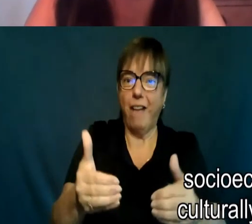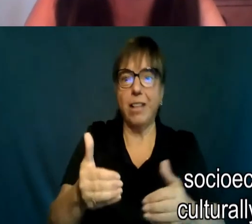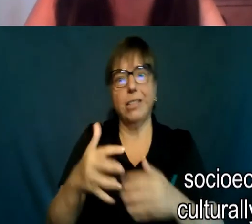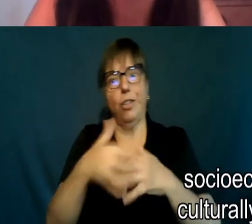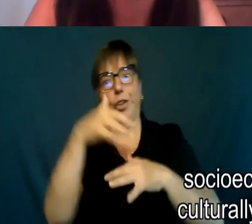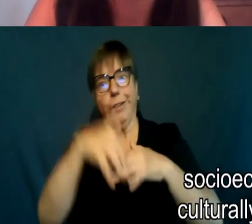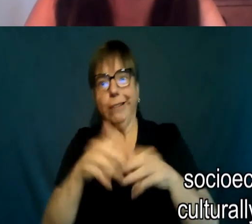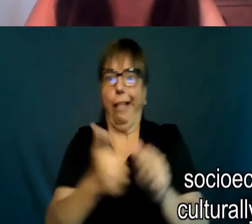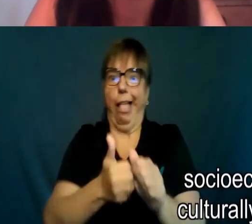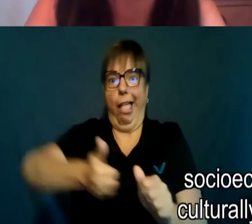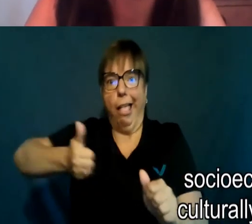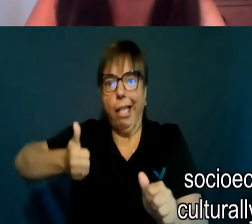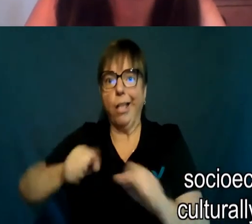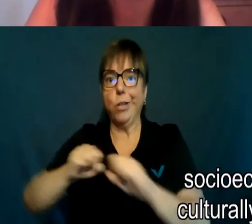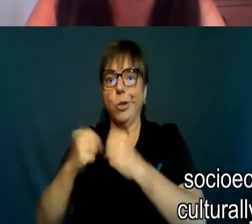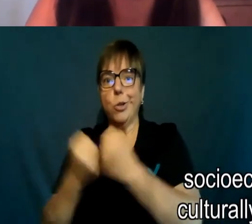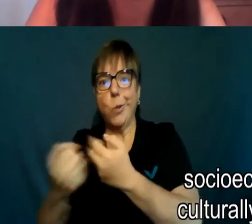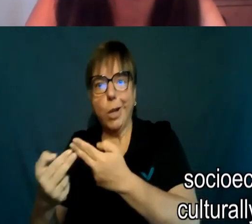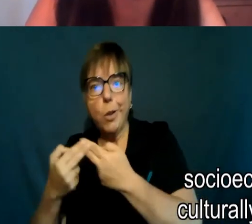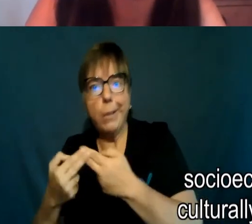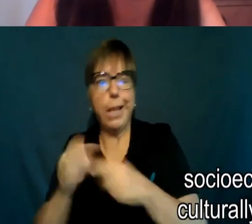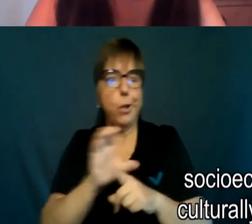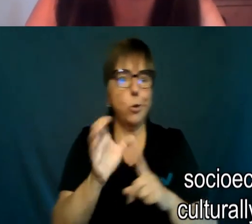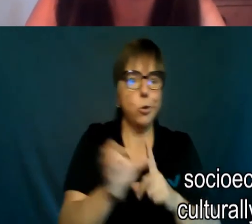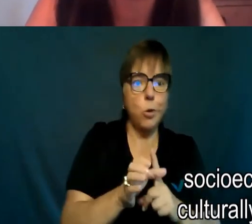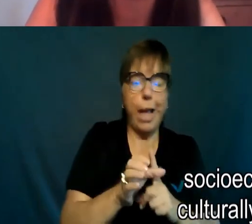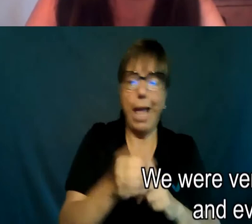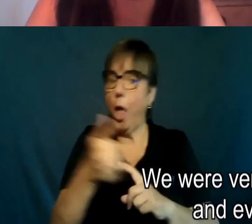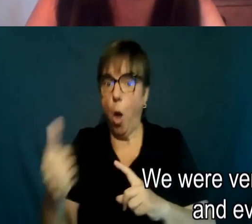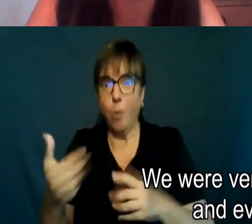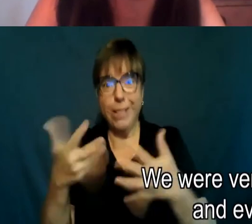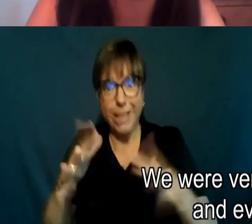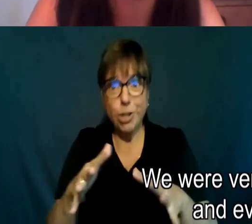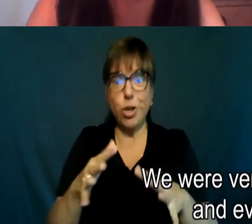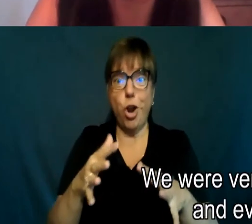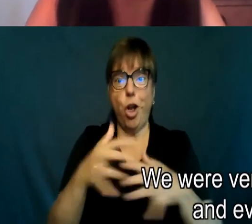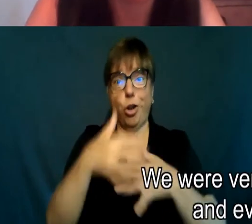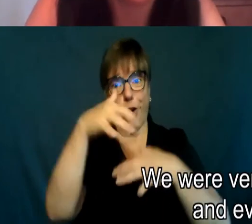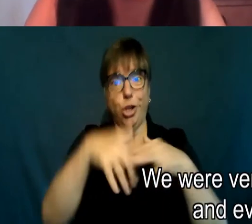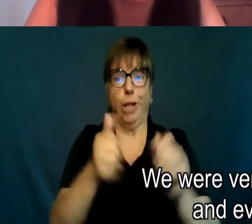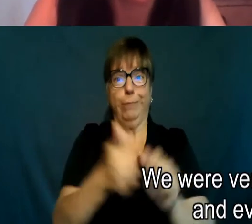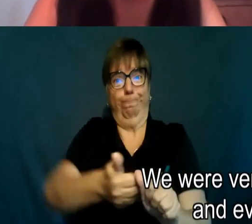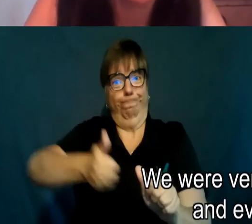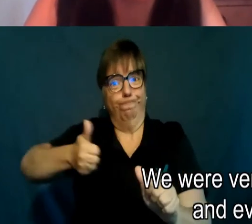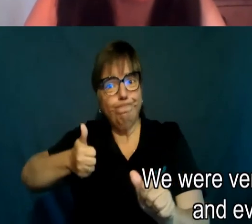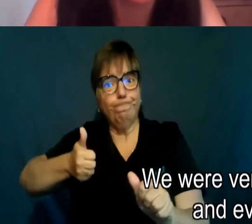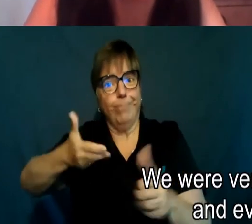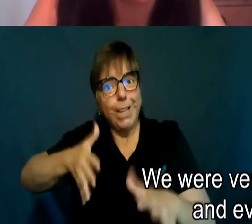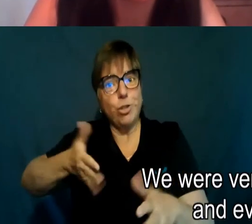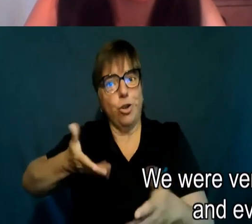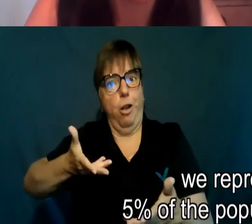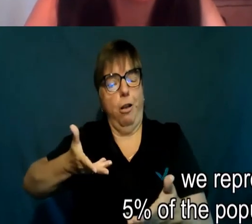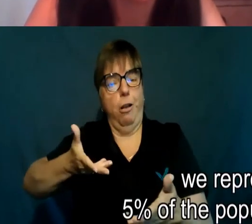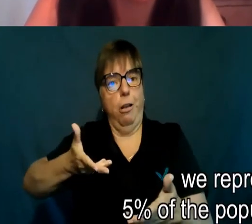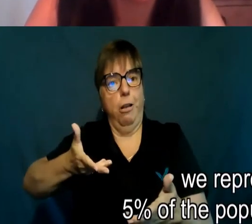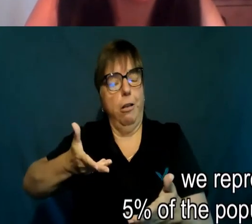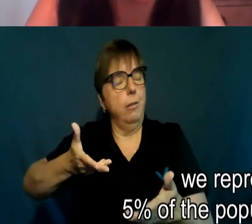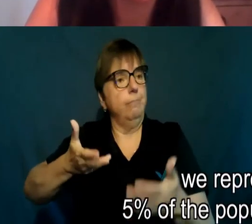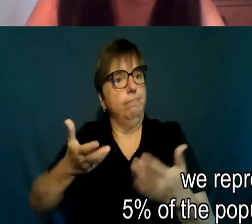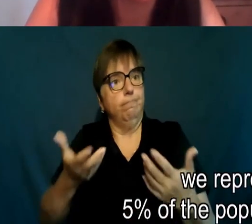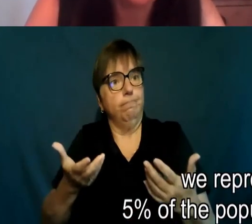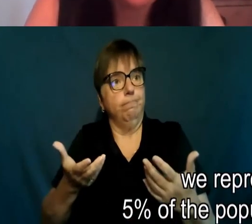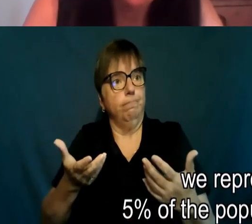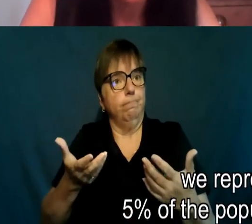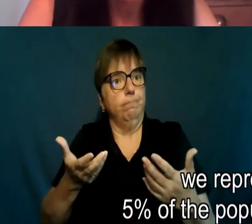-économique, culturel et autres, on était très en arrière et malgré le fait que nous